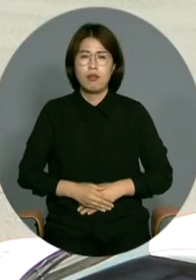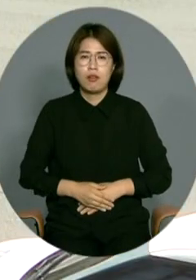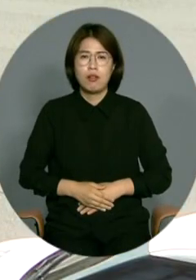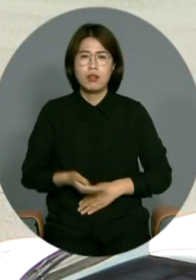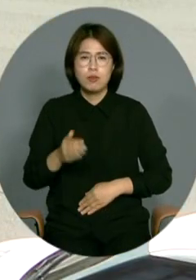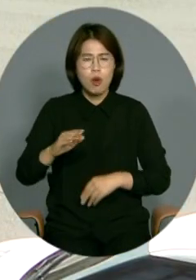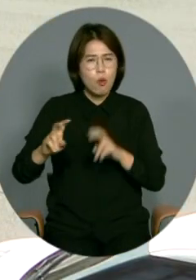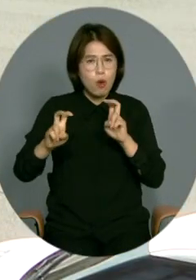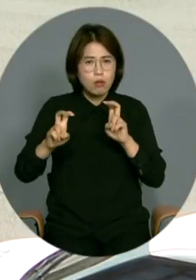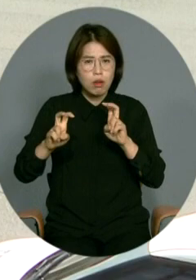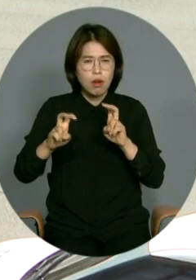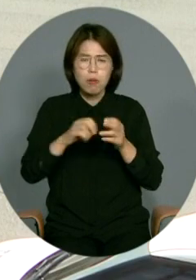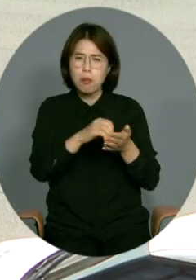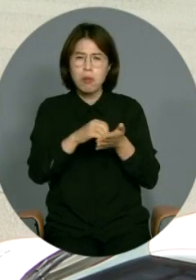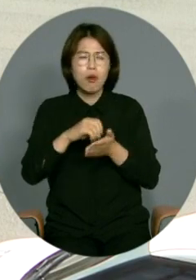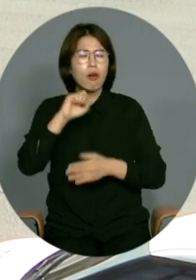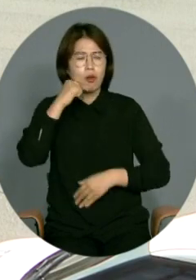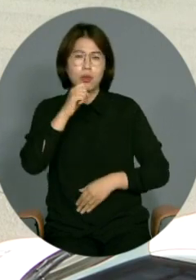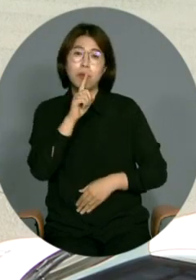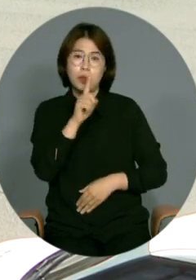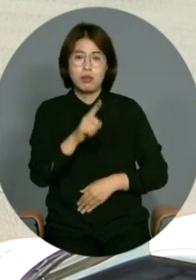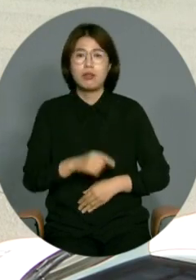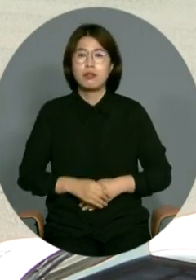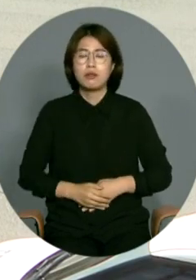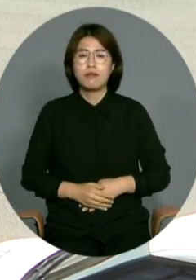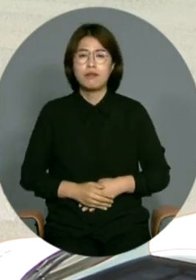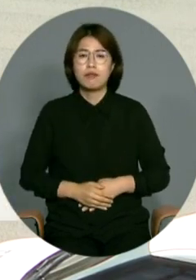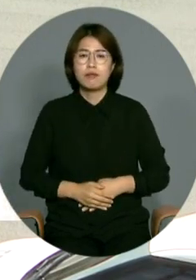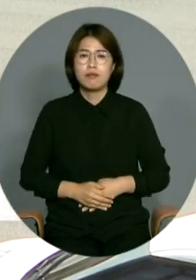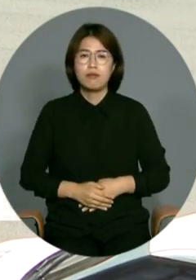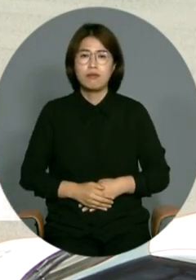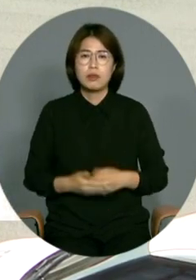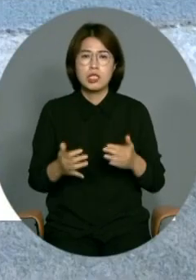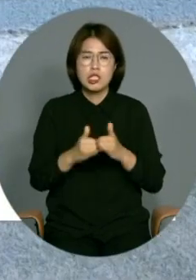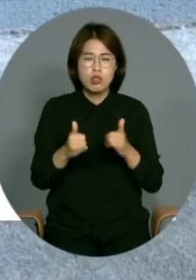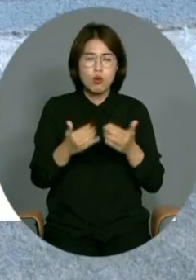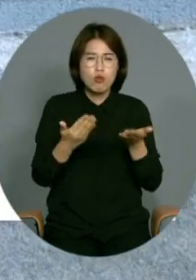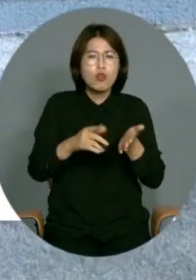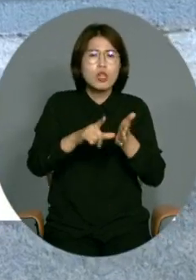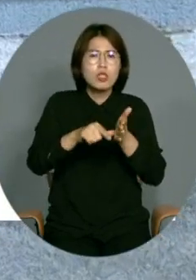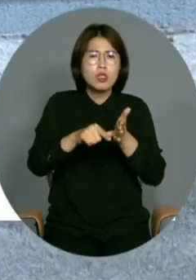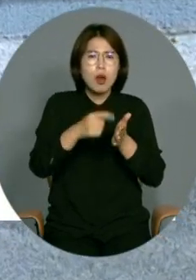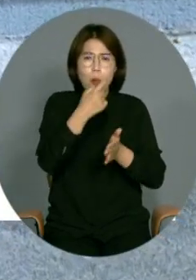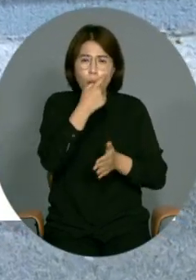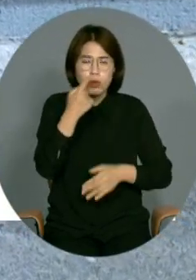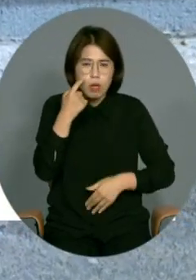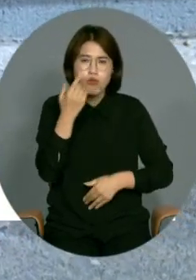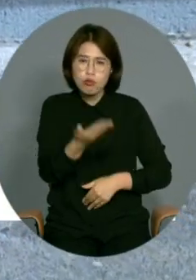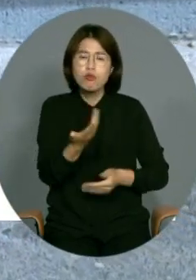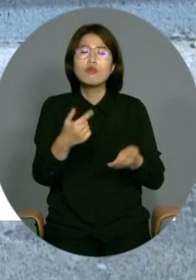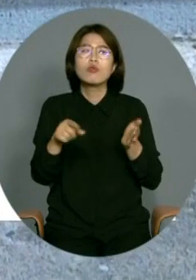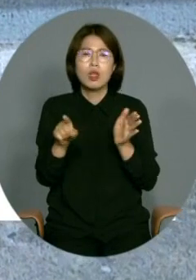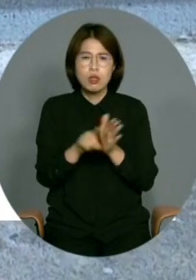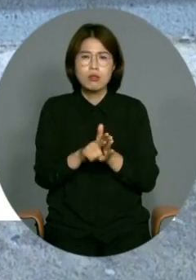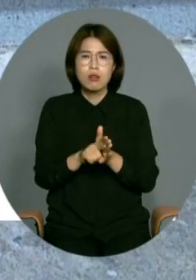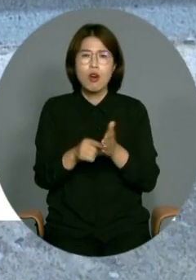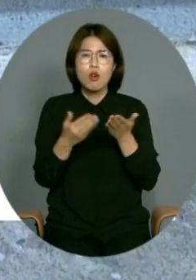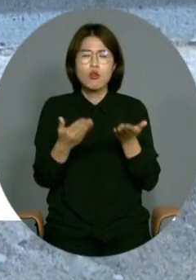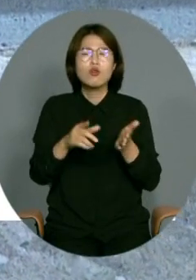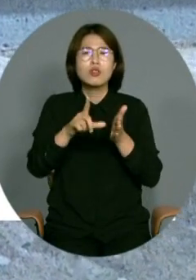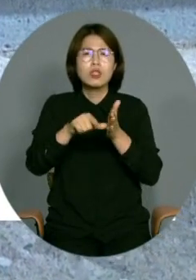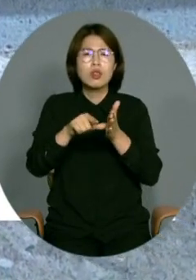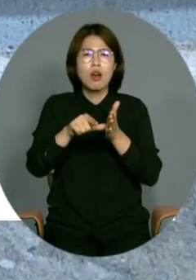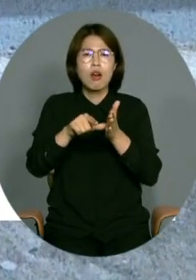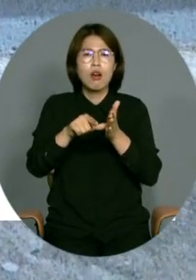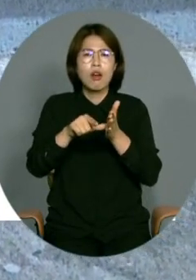그러나 회사 측은 받아들일 수 없다는 입장입니다. 직원 휴게 시간을 보장하기 위해 휴식 시간은 피해달라고